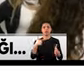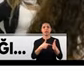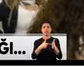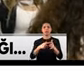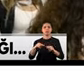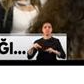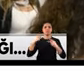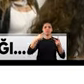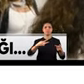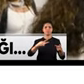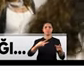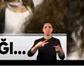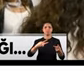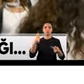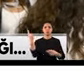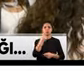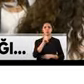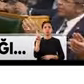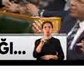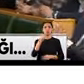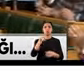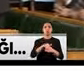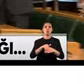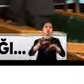Maçoğlu bekleneni veremedi, %10 oyda kaldı.